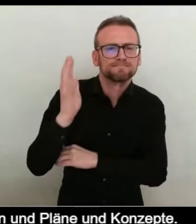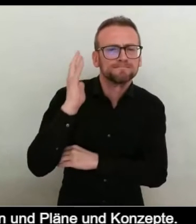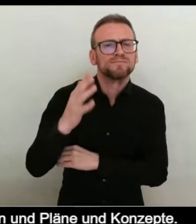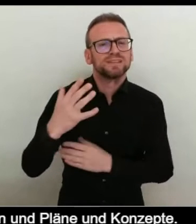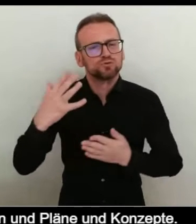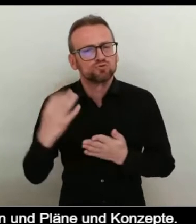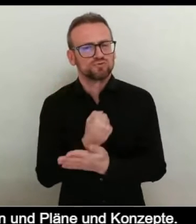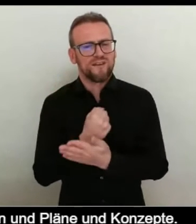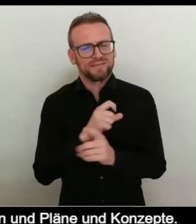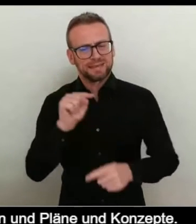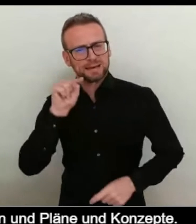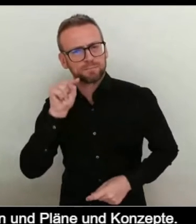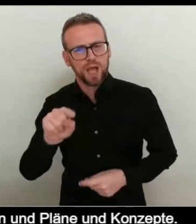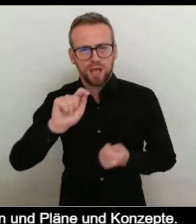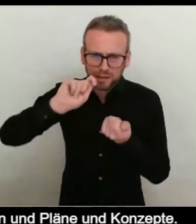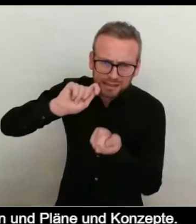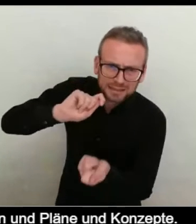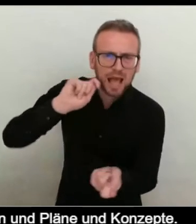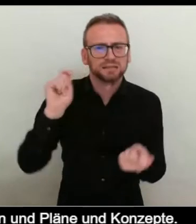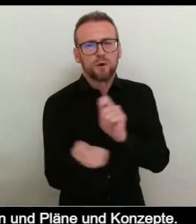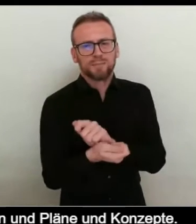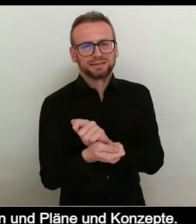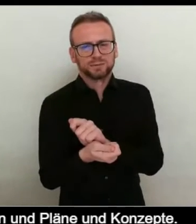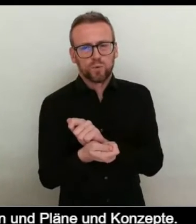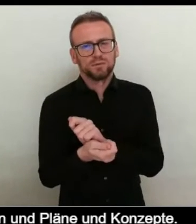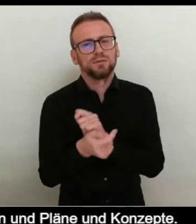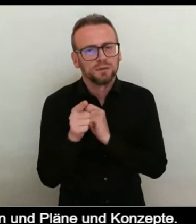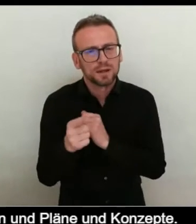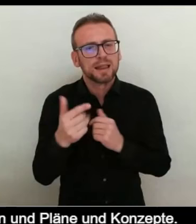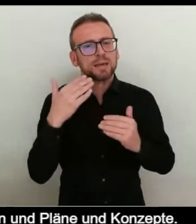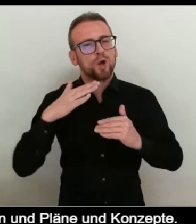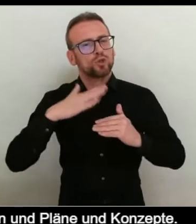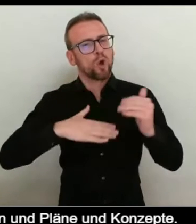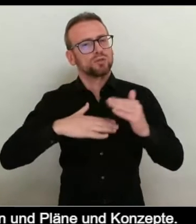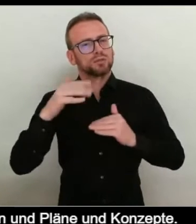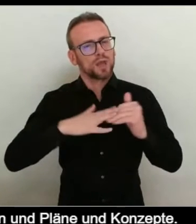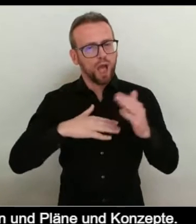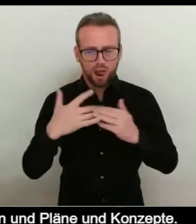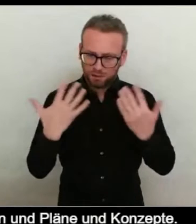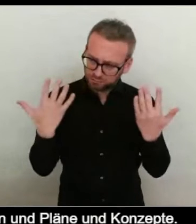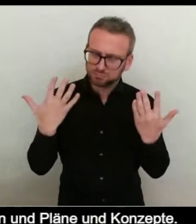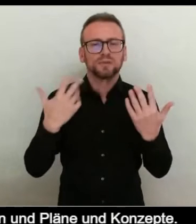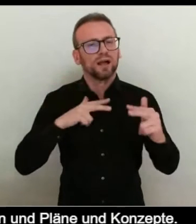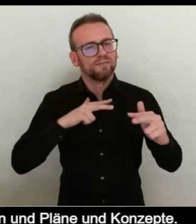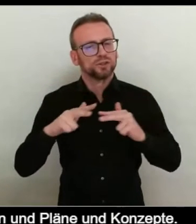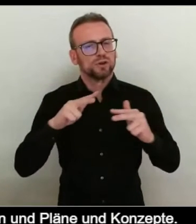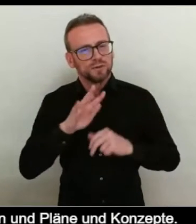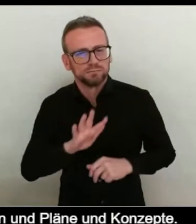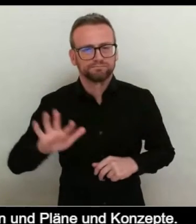Energiepreisen, die Transformation und wie wir sie bewältigen und der Ausgleich zwischen Stadt und Land sind dabei wichtig.